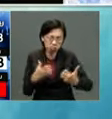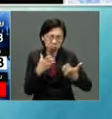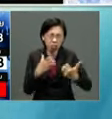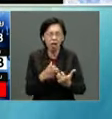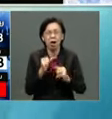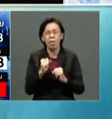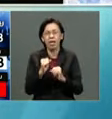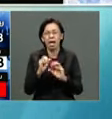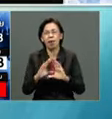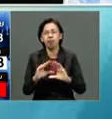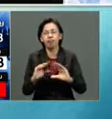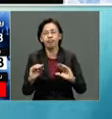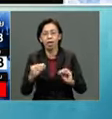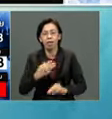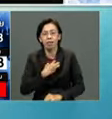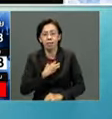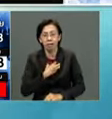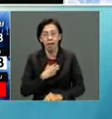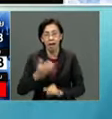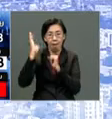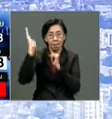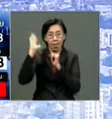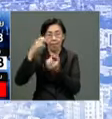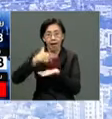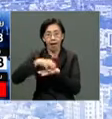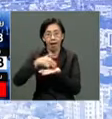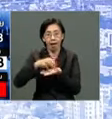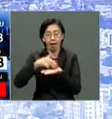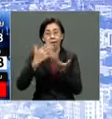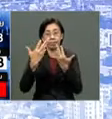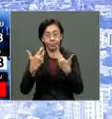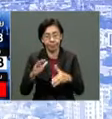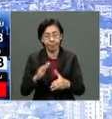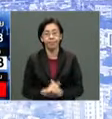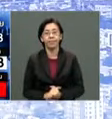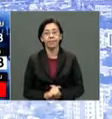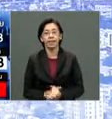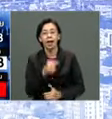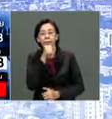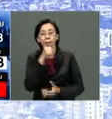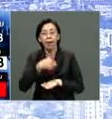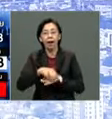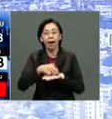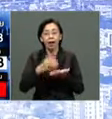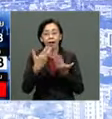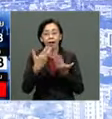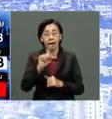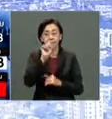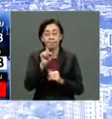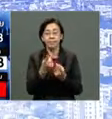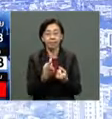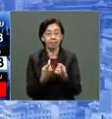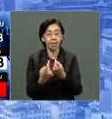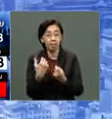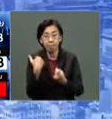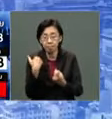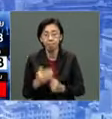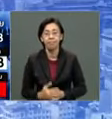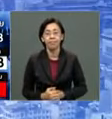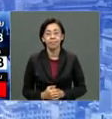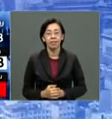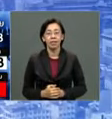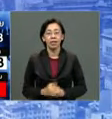านะครับครับผมขออนุญาตได้จบการแถลงข้อมูลเพียงแค่นี้ครับรอคำถามครับครับ ครับมีคำถามฝ